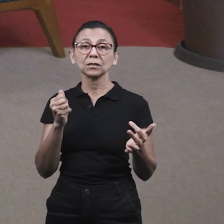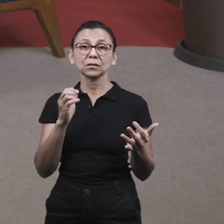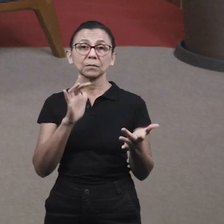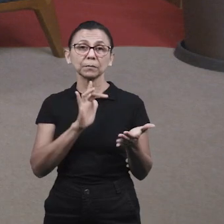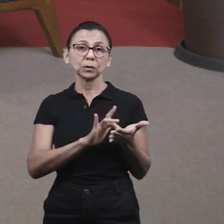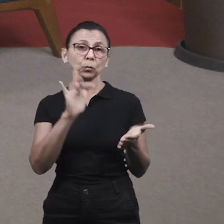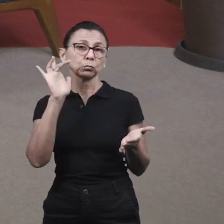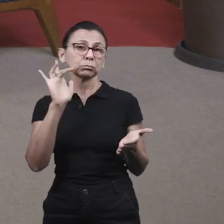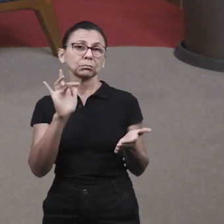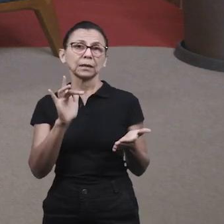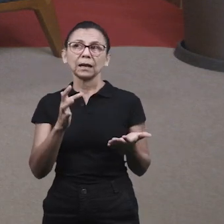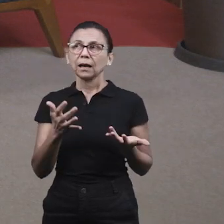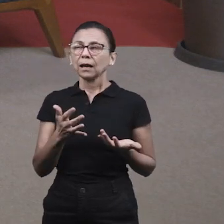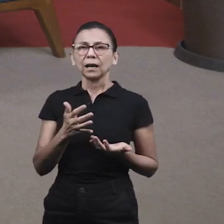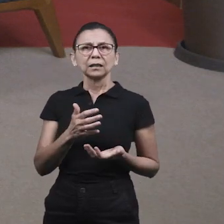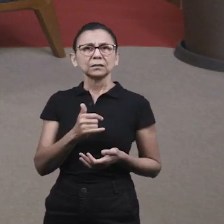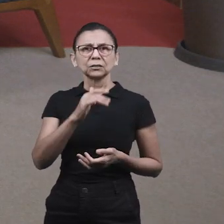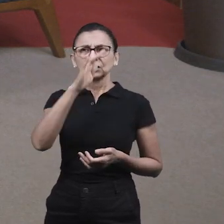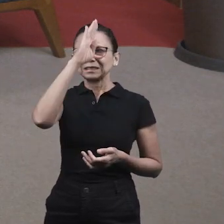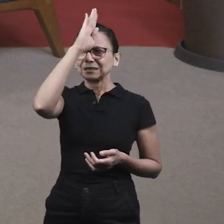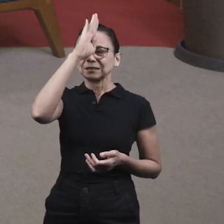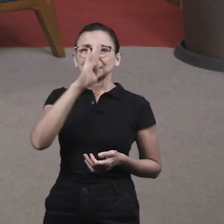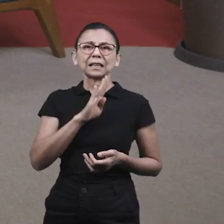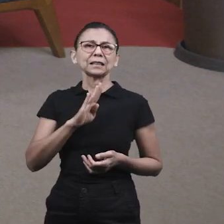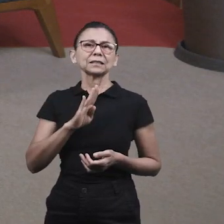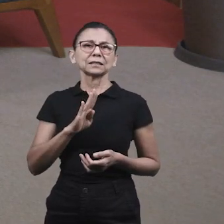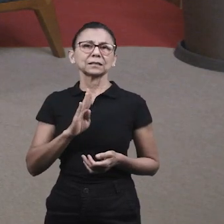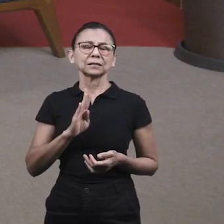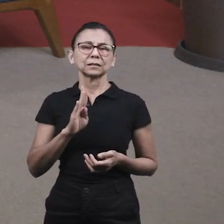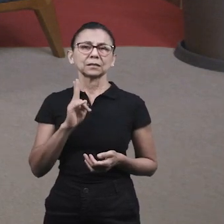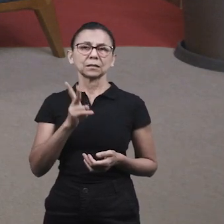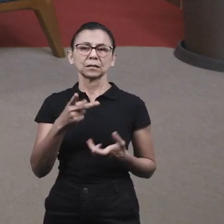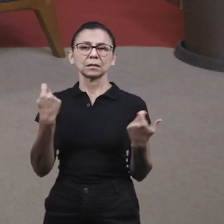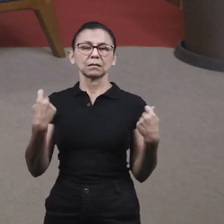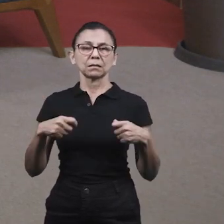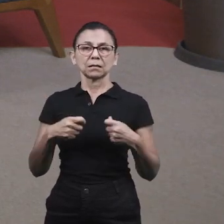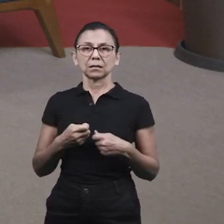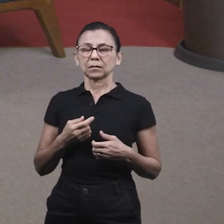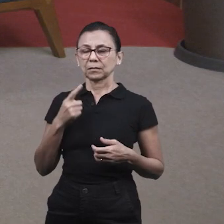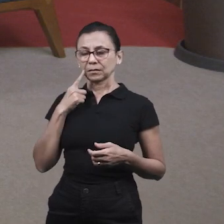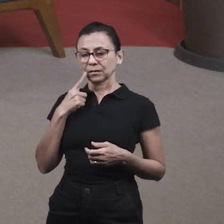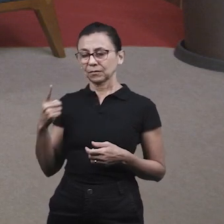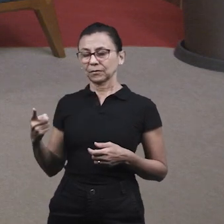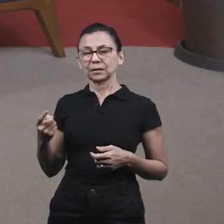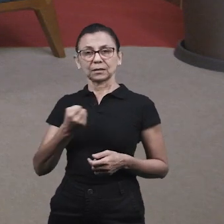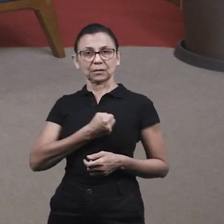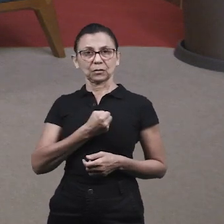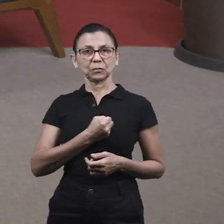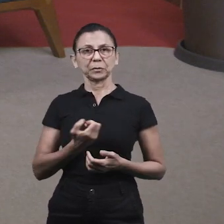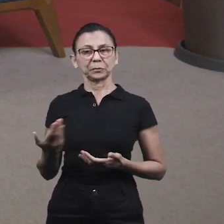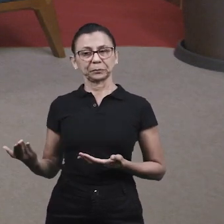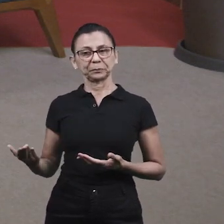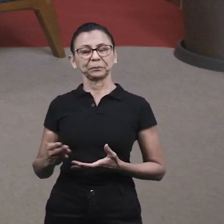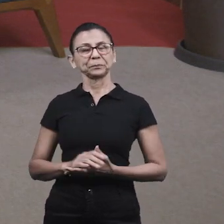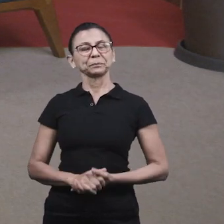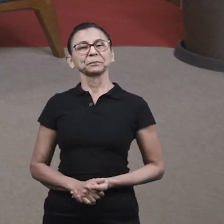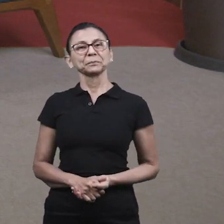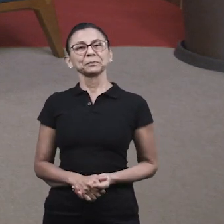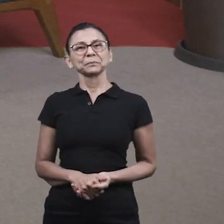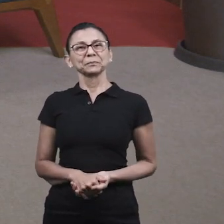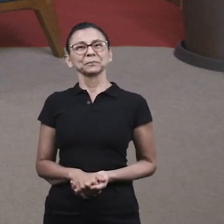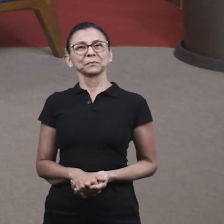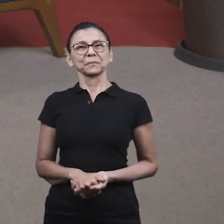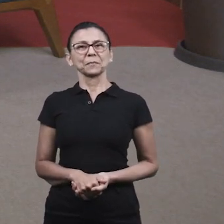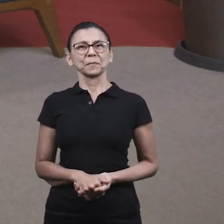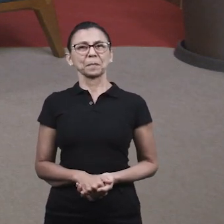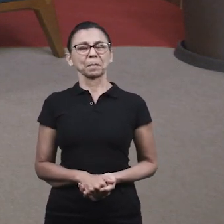vous suffit de faire un appel. Et je vous rappelle, c'est gratuit. Vous pouvez appeler toujours quand vous avez besoin pour ce numéro qui